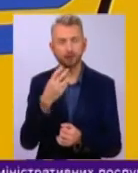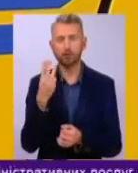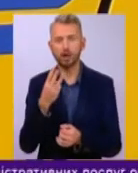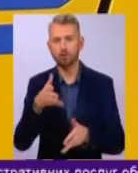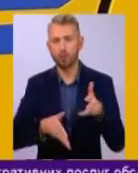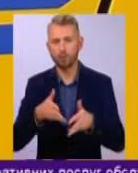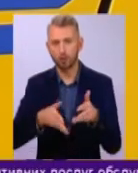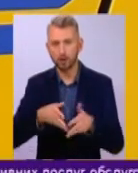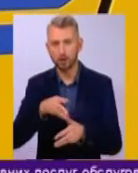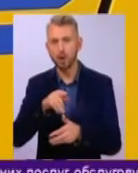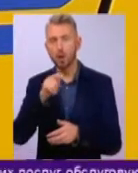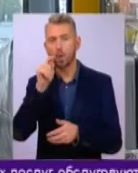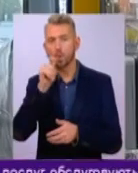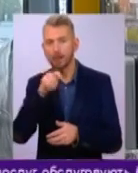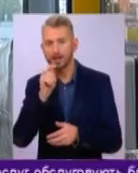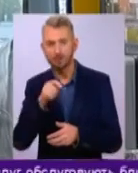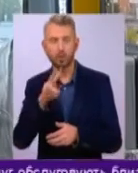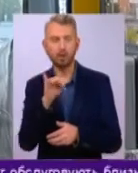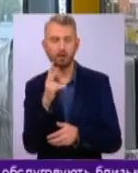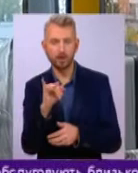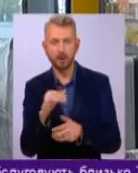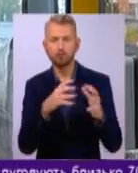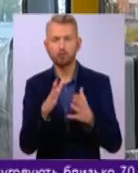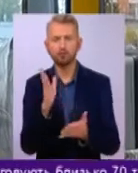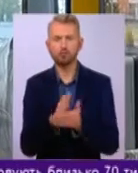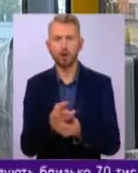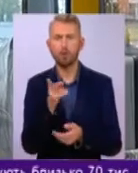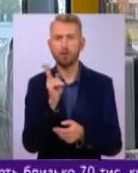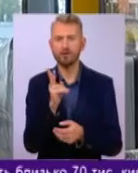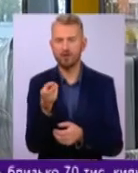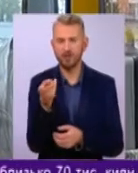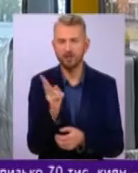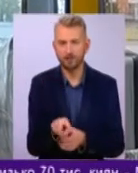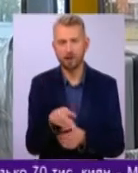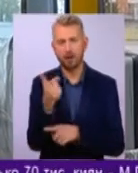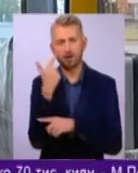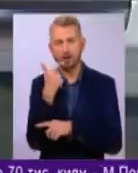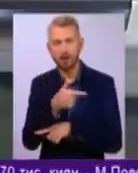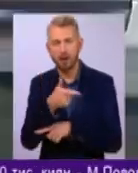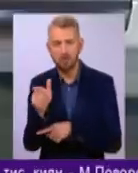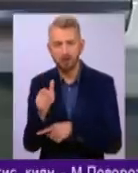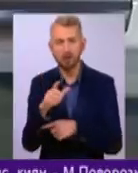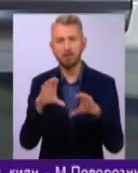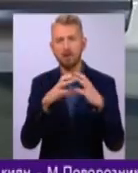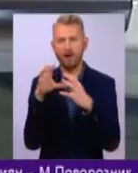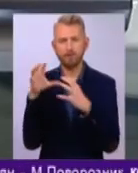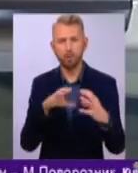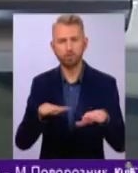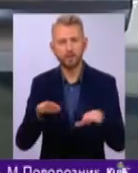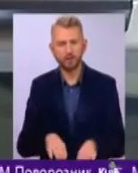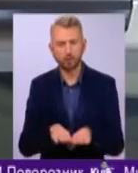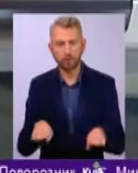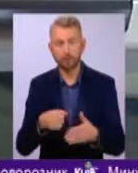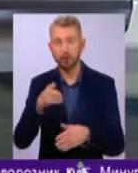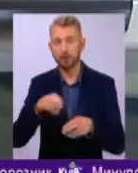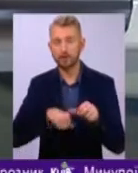та Нивки. Автобуси оснащені двома кондиціонерами, камерами відеоспостереження, салон низькопідлоговий. До кінця року Київ отримає ще